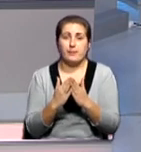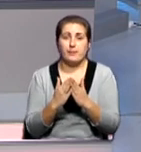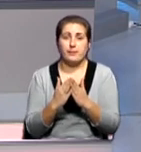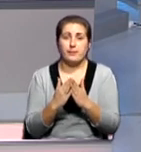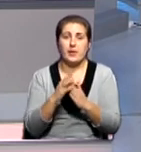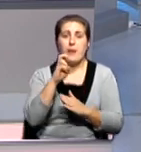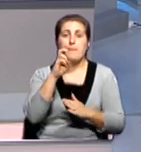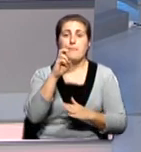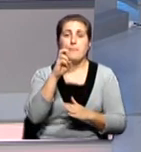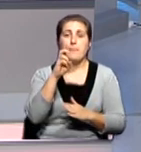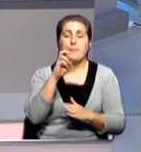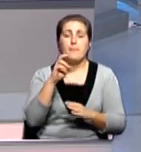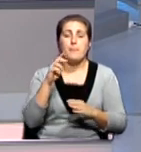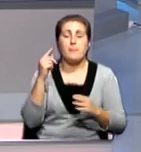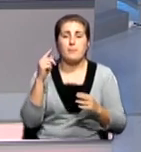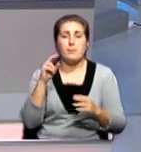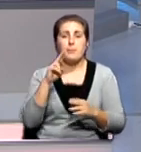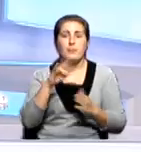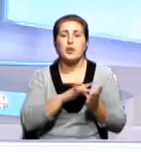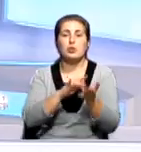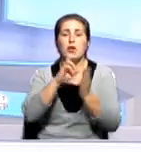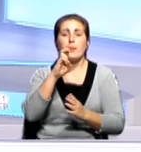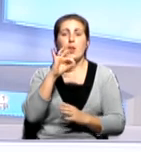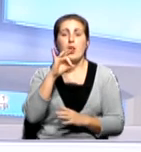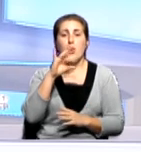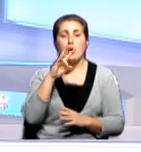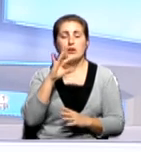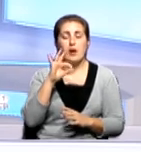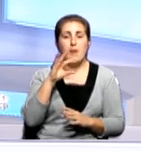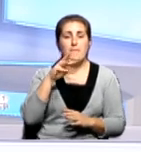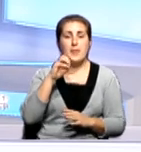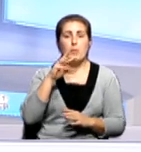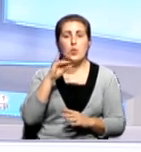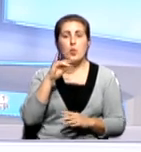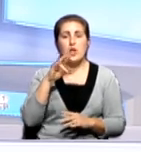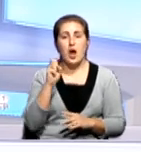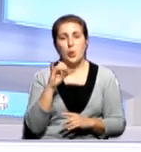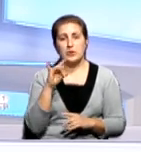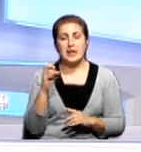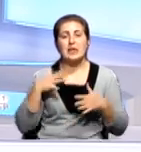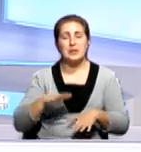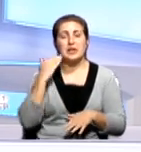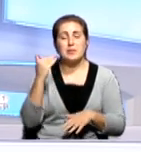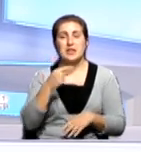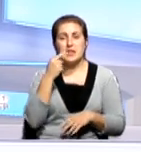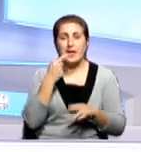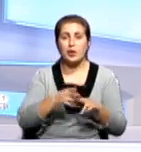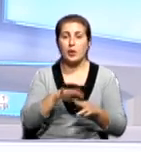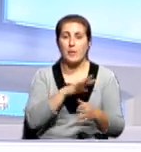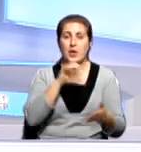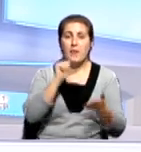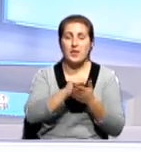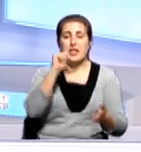барона Приключения барона Мюнхаузена она крымско-татарском языке которая была издана